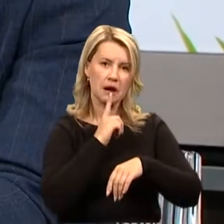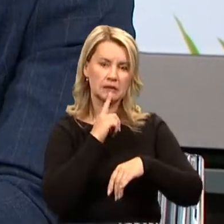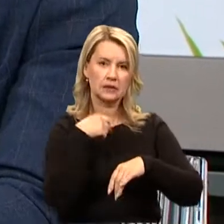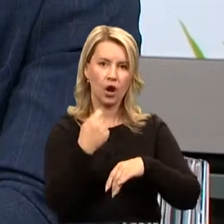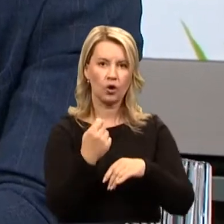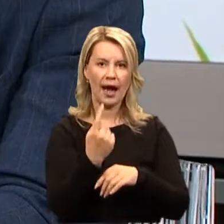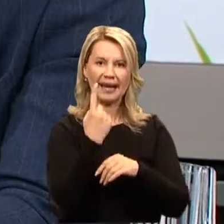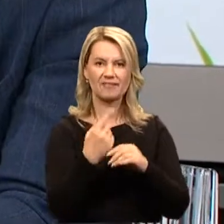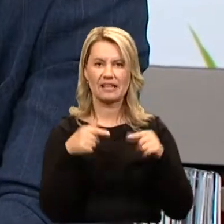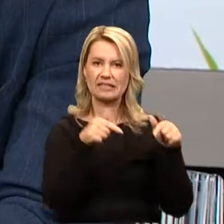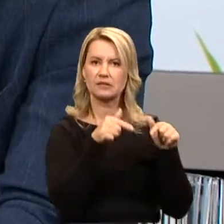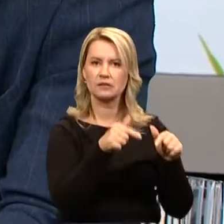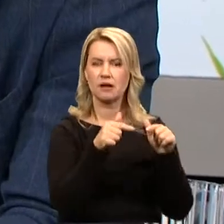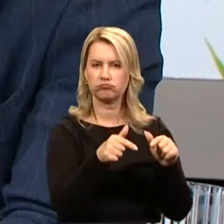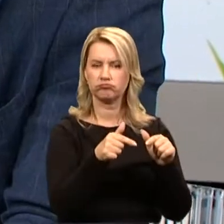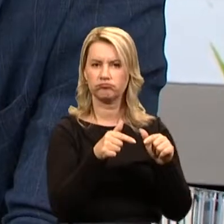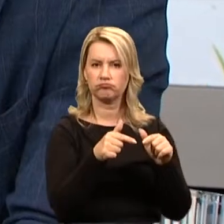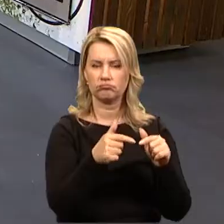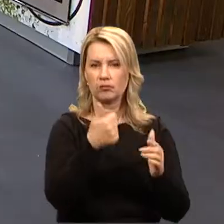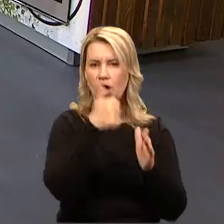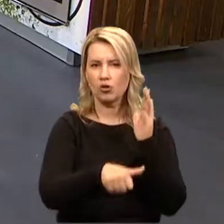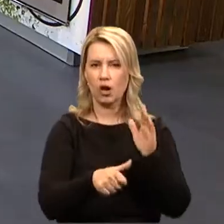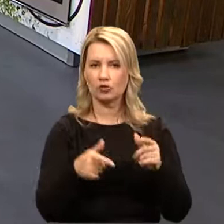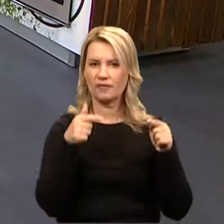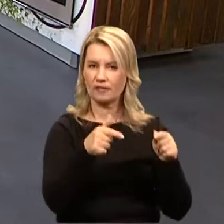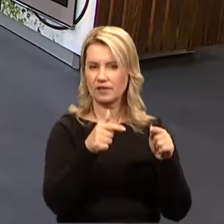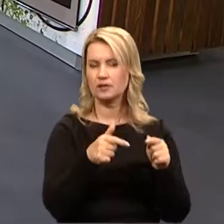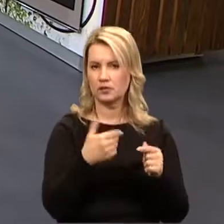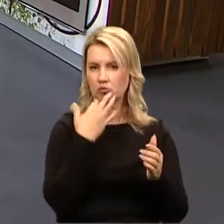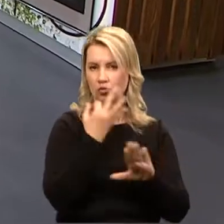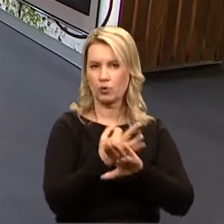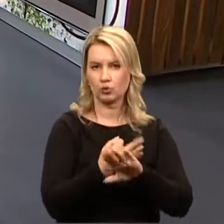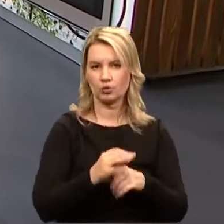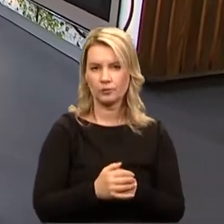podílových fondů. Jak do toho angažovat samotné děti? Jakým způsobem je vést k